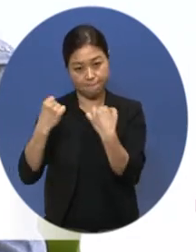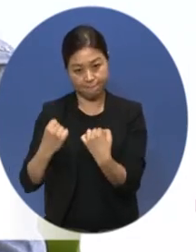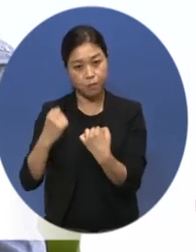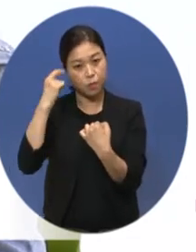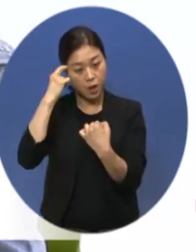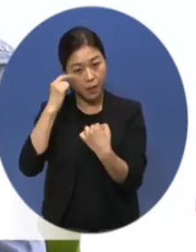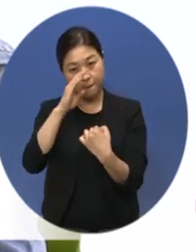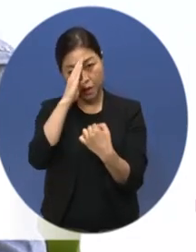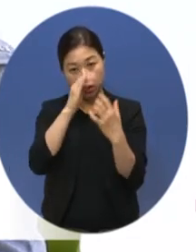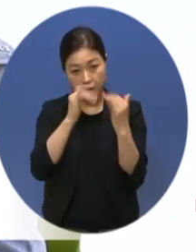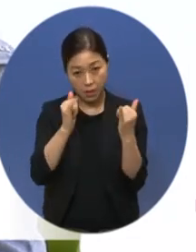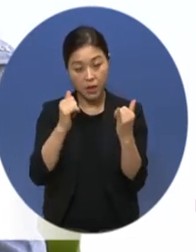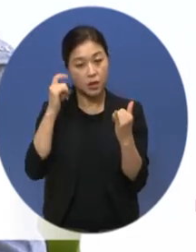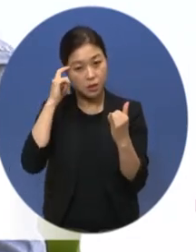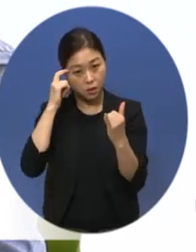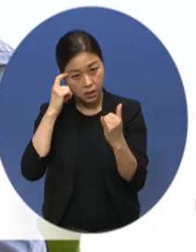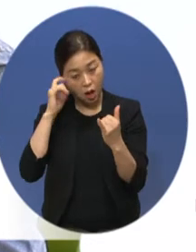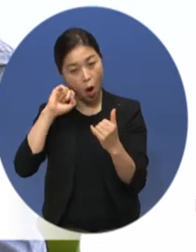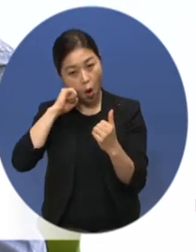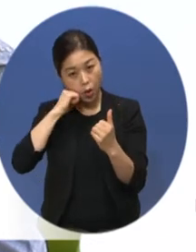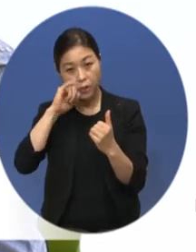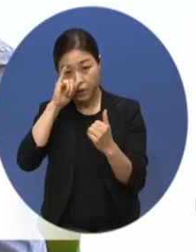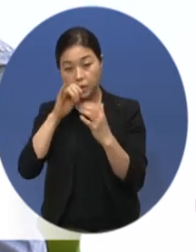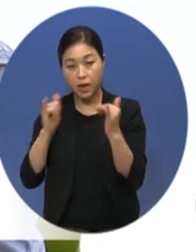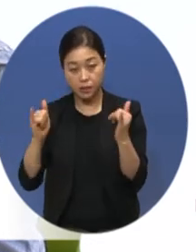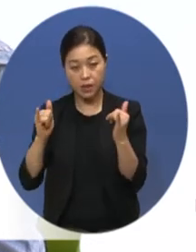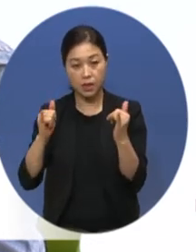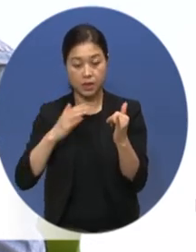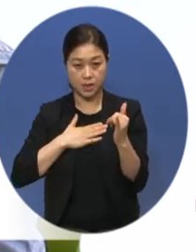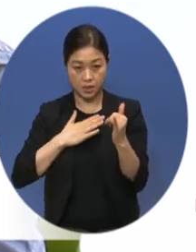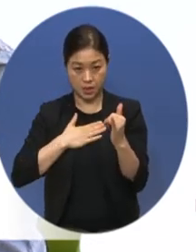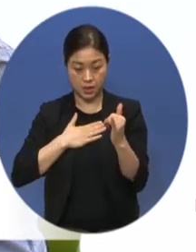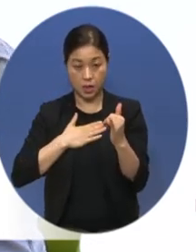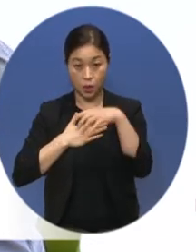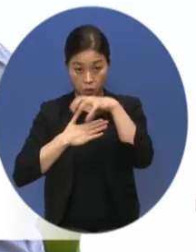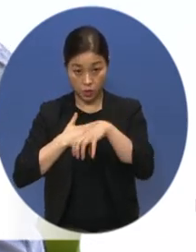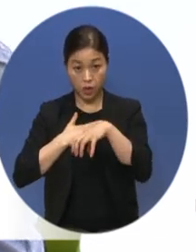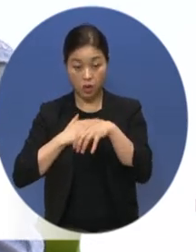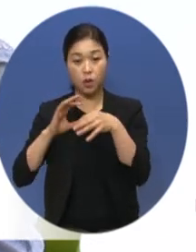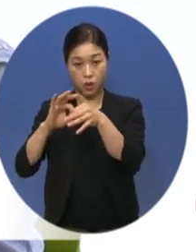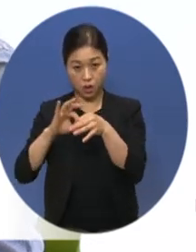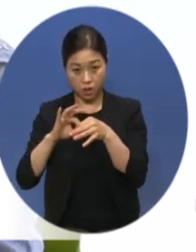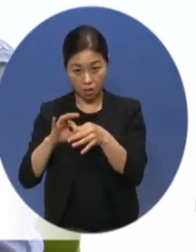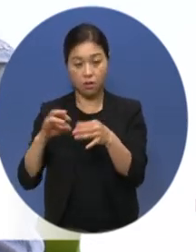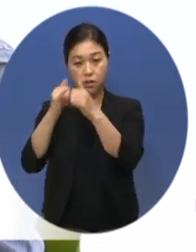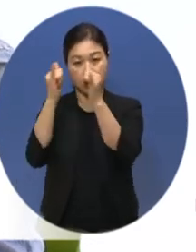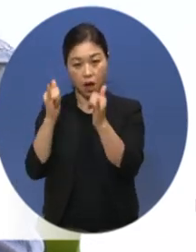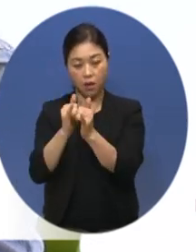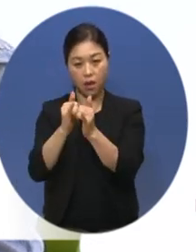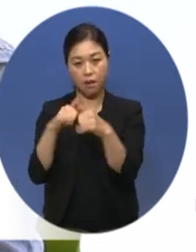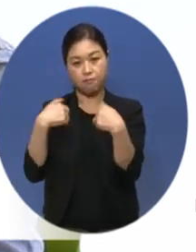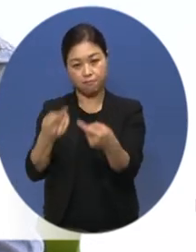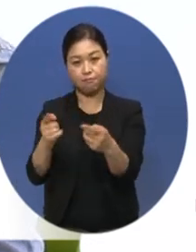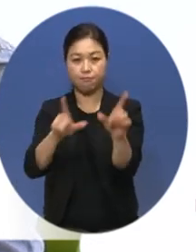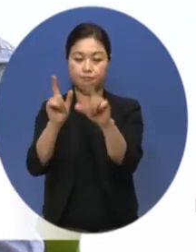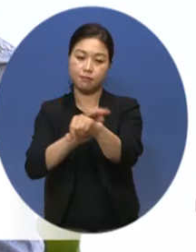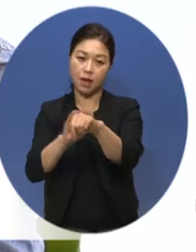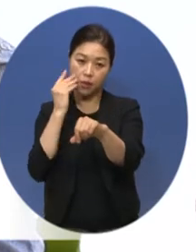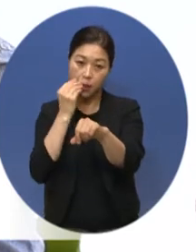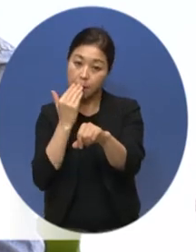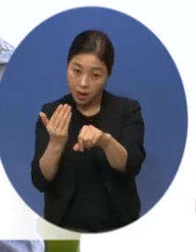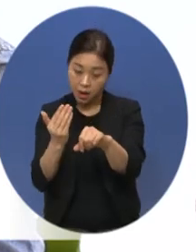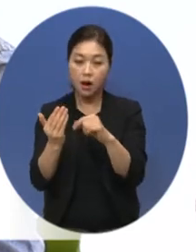및 정신장애인분들이 저희 공감을 통해서 사회 구성원으로 살아갈 수 있는